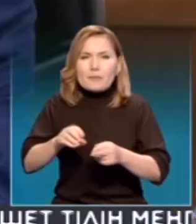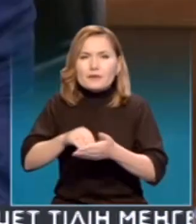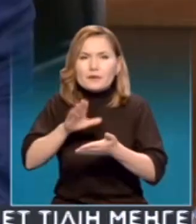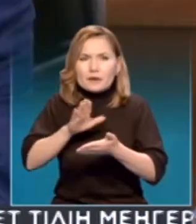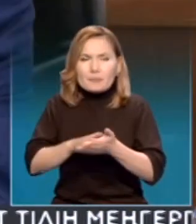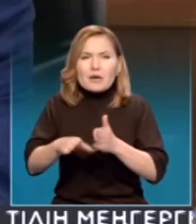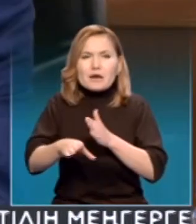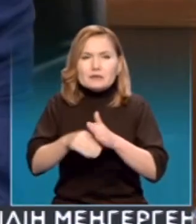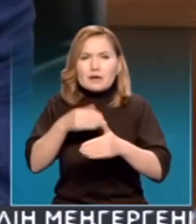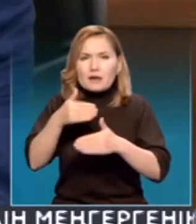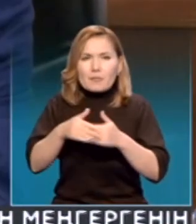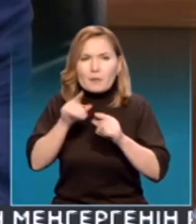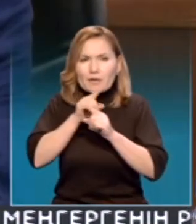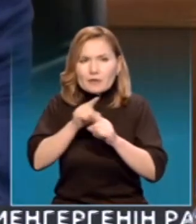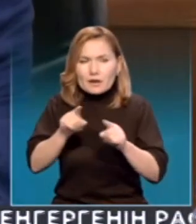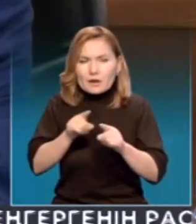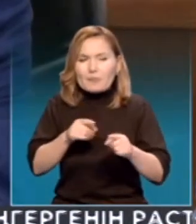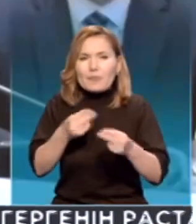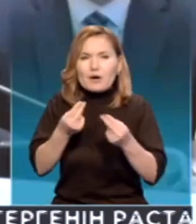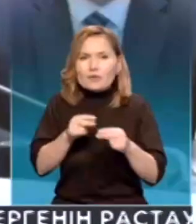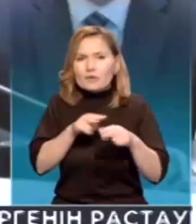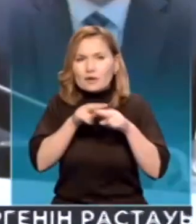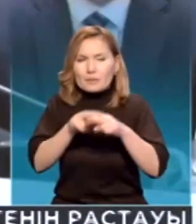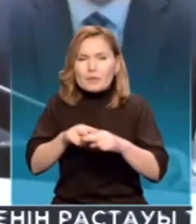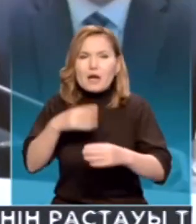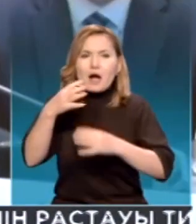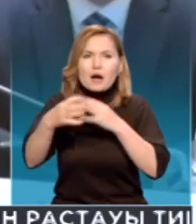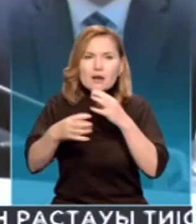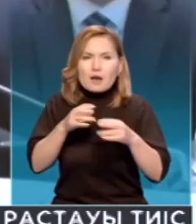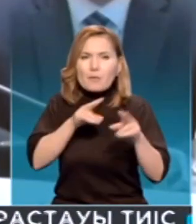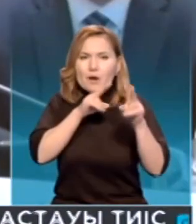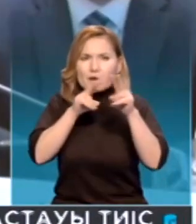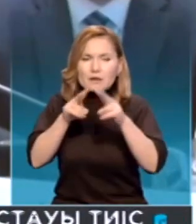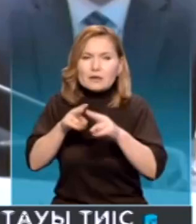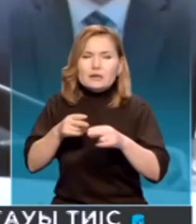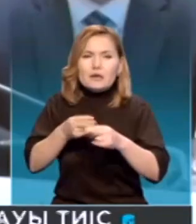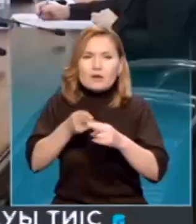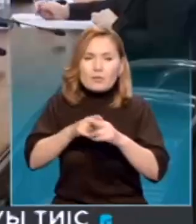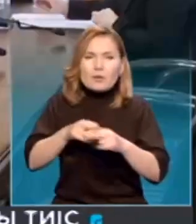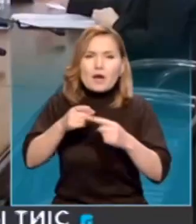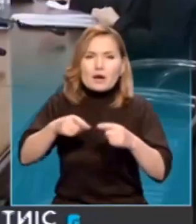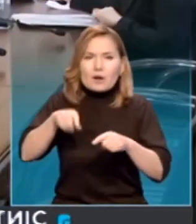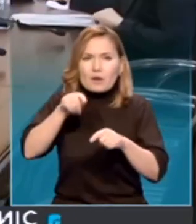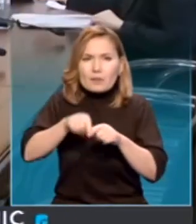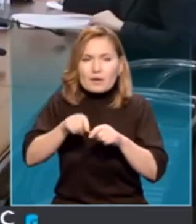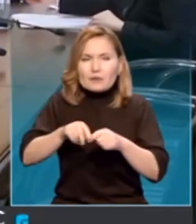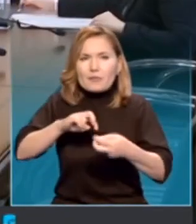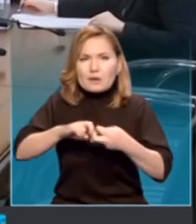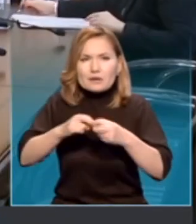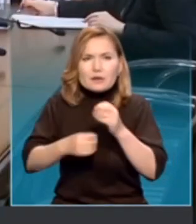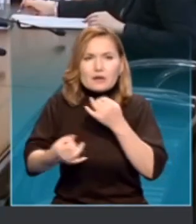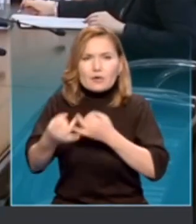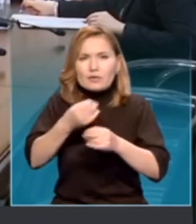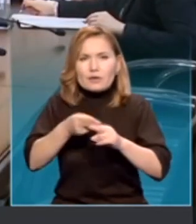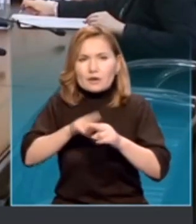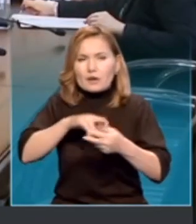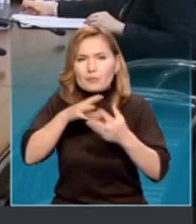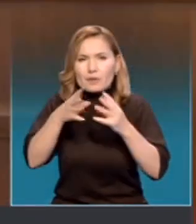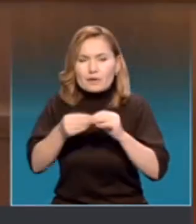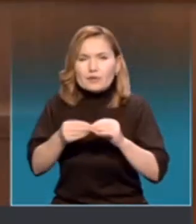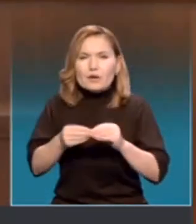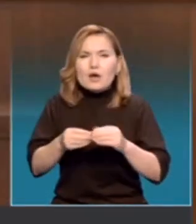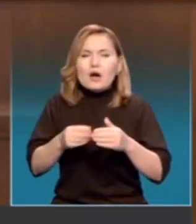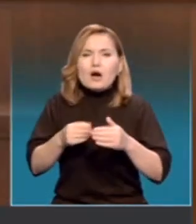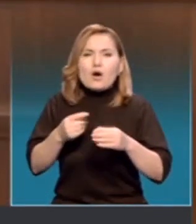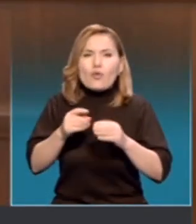сайлау алдындағы үгіт, сайлау науқанын қаржыландыру, сондай халықаралық байқаушыларды аккредиттеу мәселелерін сұрады. Жалпы бүгінге дейін